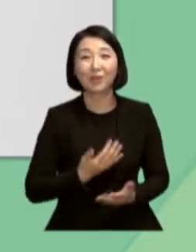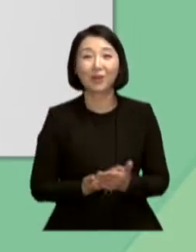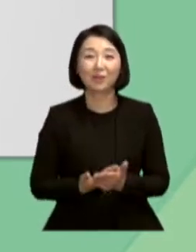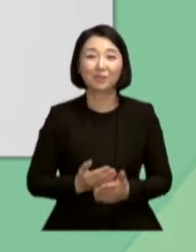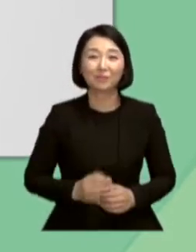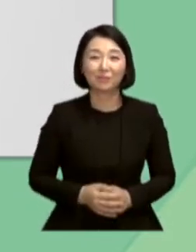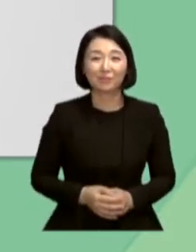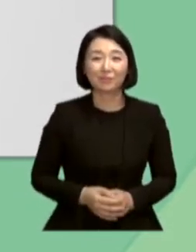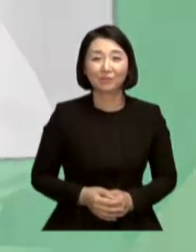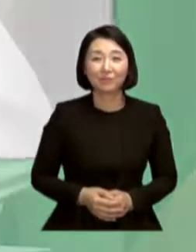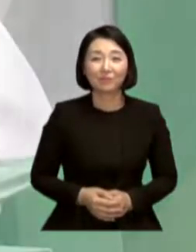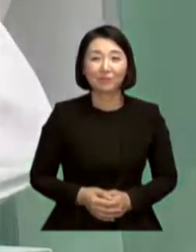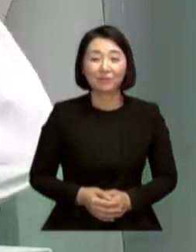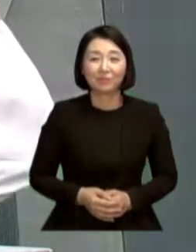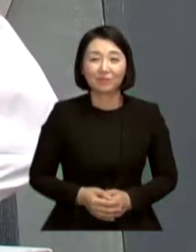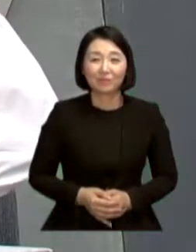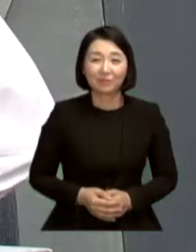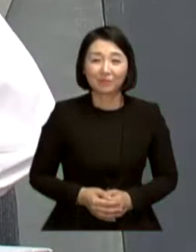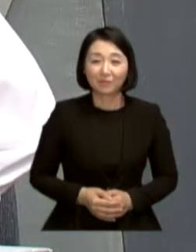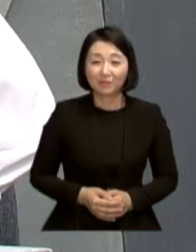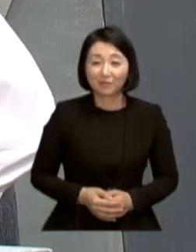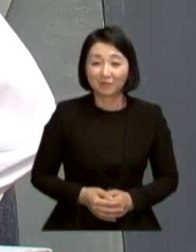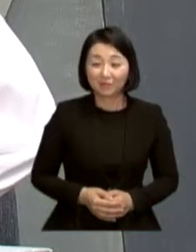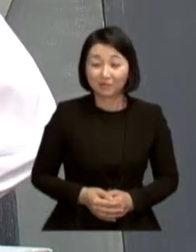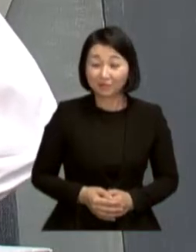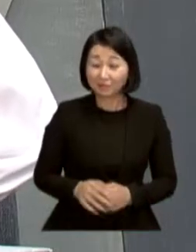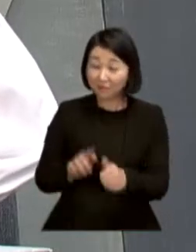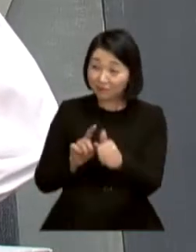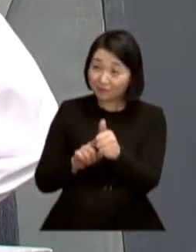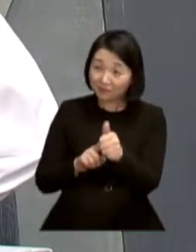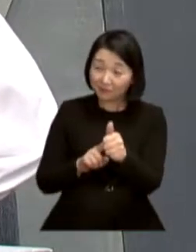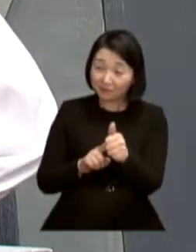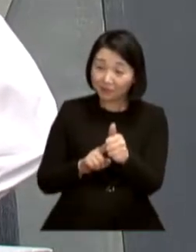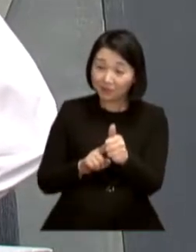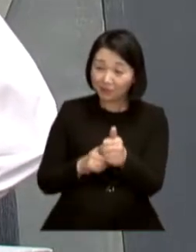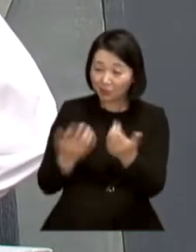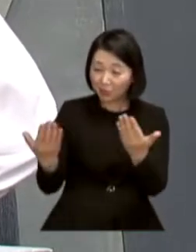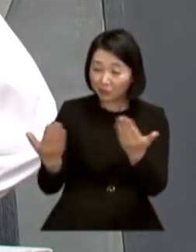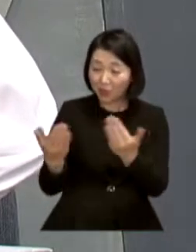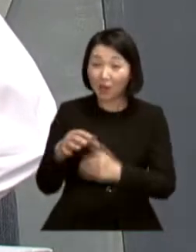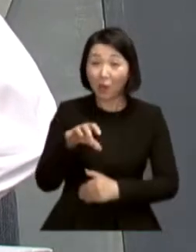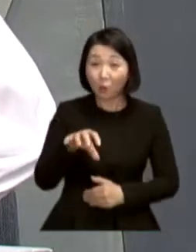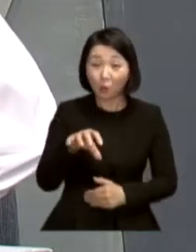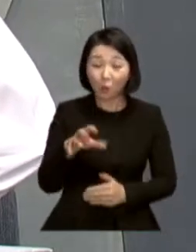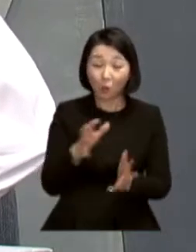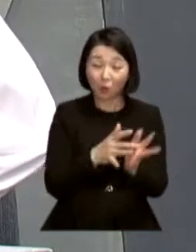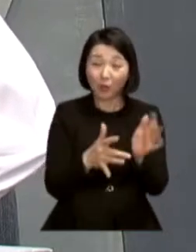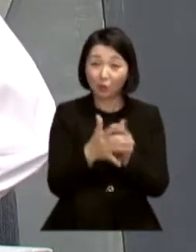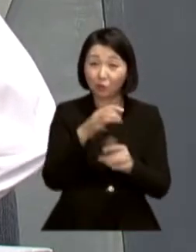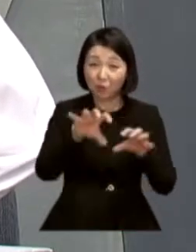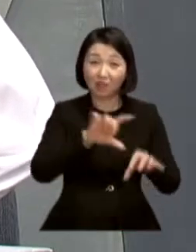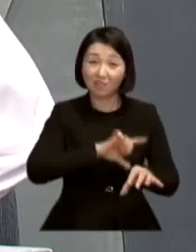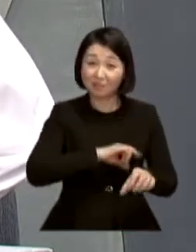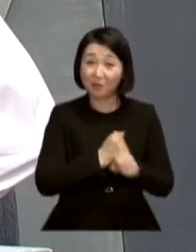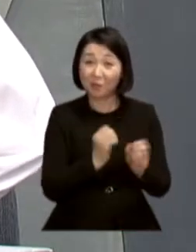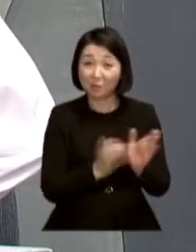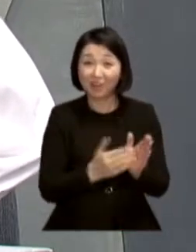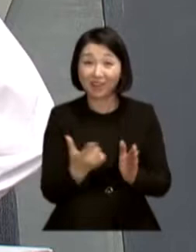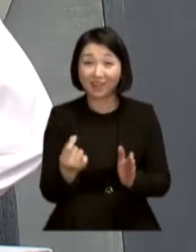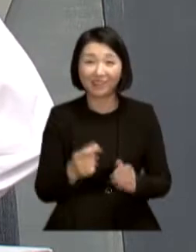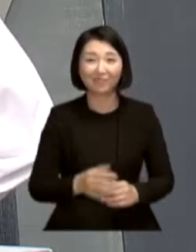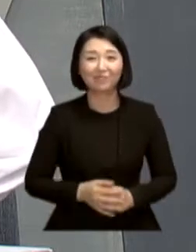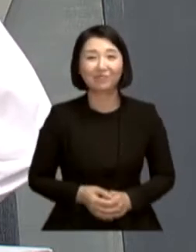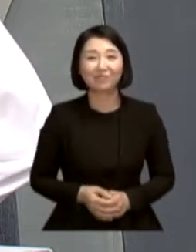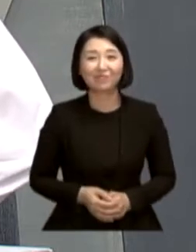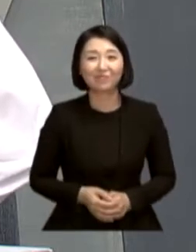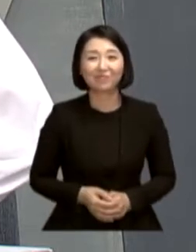02-6333-0070으로 전화 문의해 주세요. 네. 아, 이석 선교사님, 사역하시고 계시는 곳이 그 예수 마을이라고 이름을